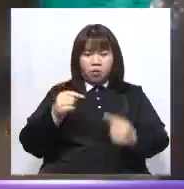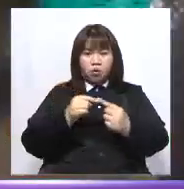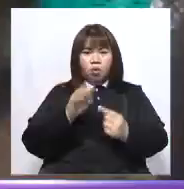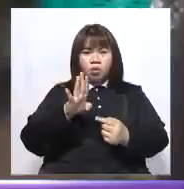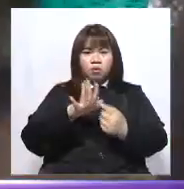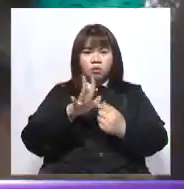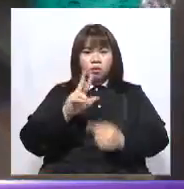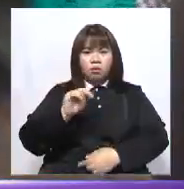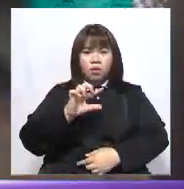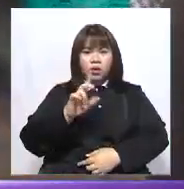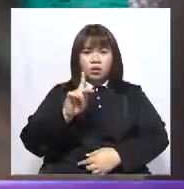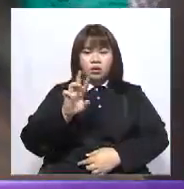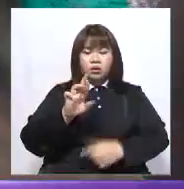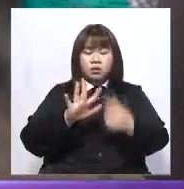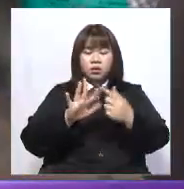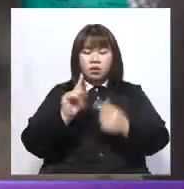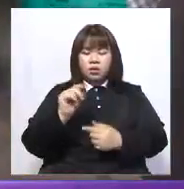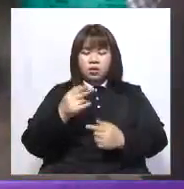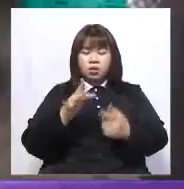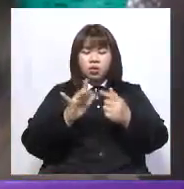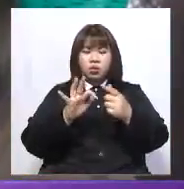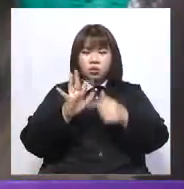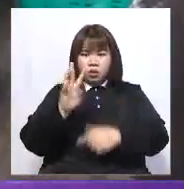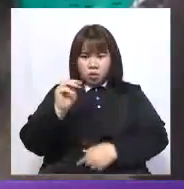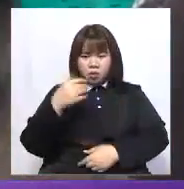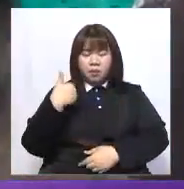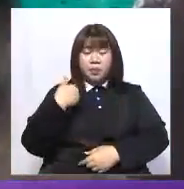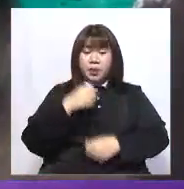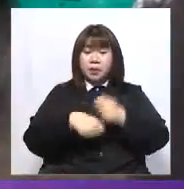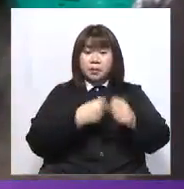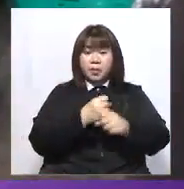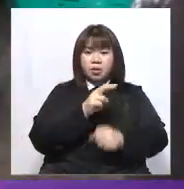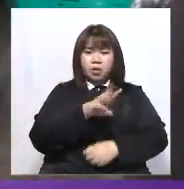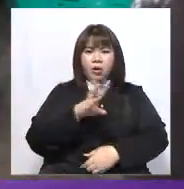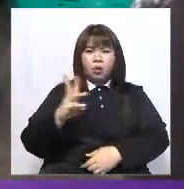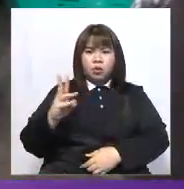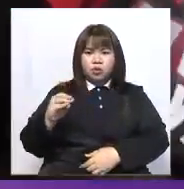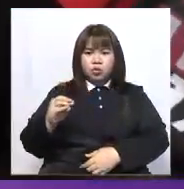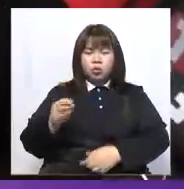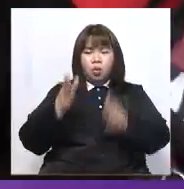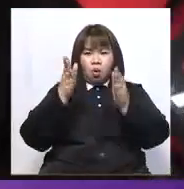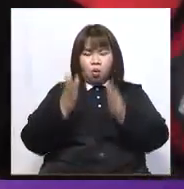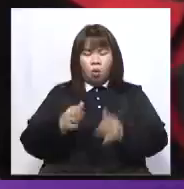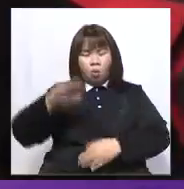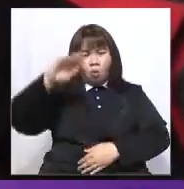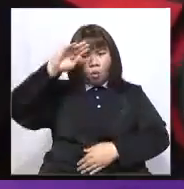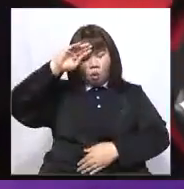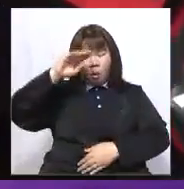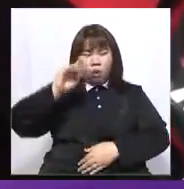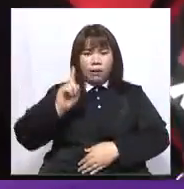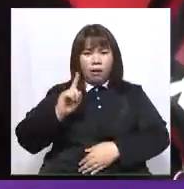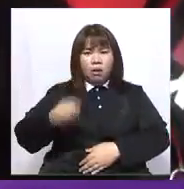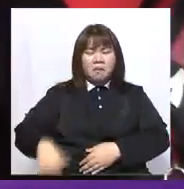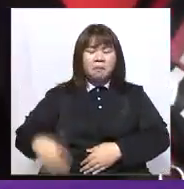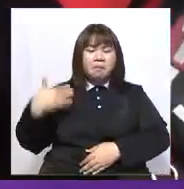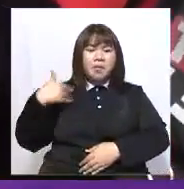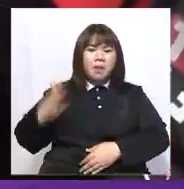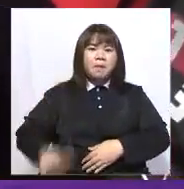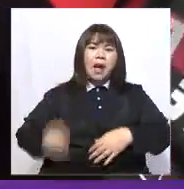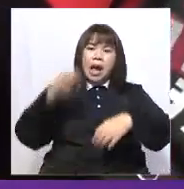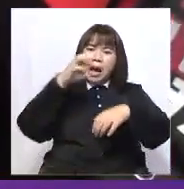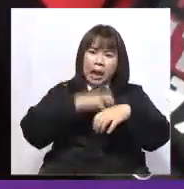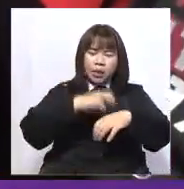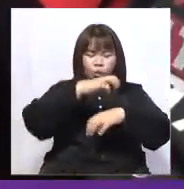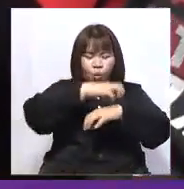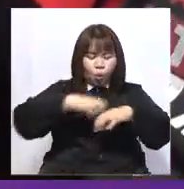ทุ่มขณะที่ในปีพุทธศักราช2560ครับมีประชาชนที่ถูกสัตว์กัดและข่วนนะครับเข้ามารับการบริการฉีด